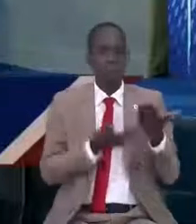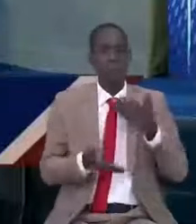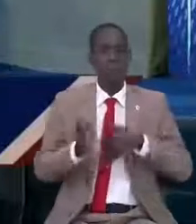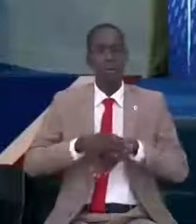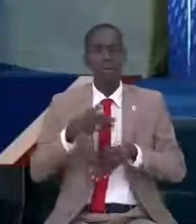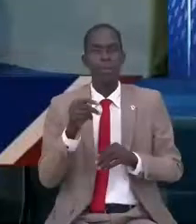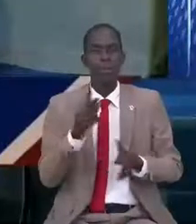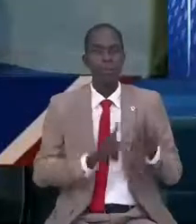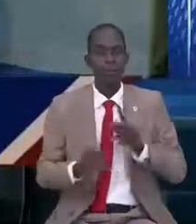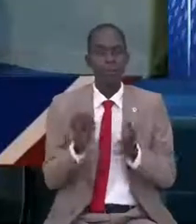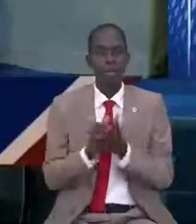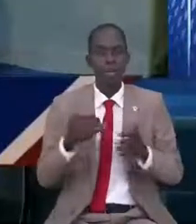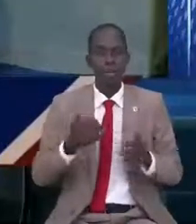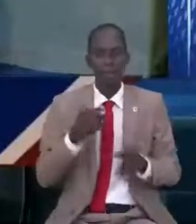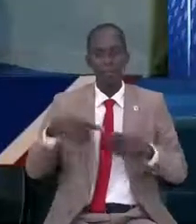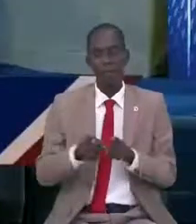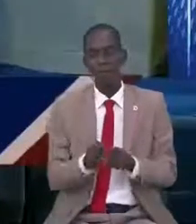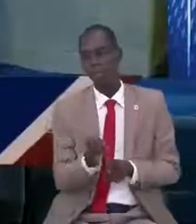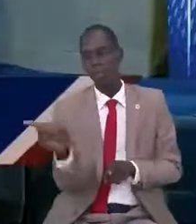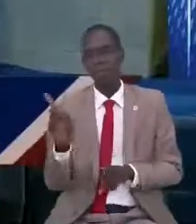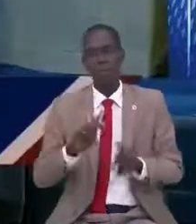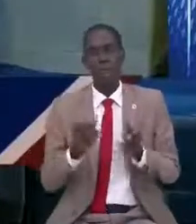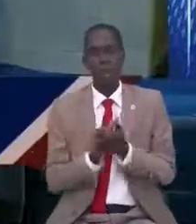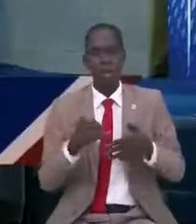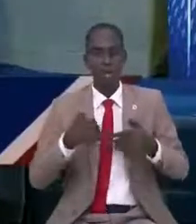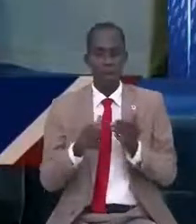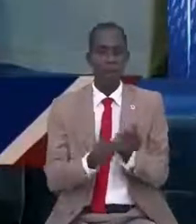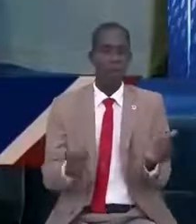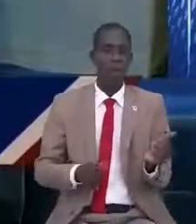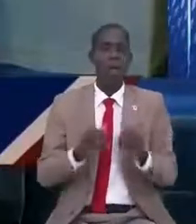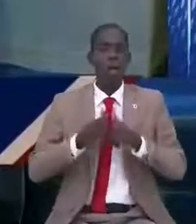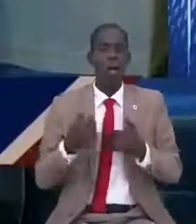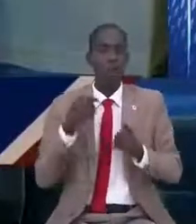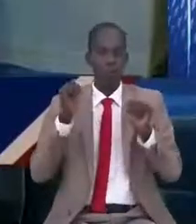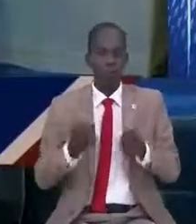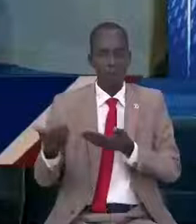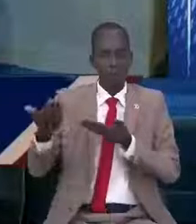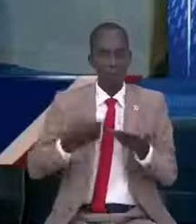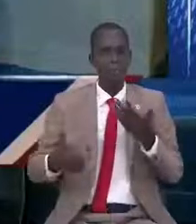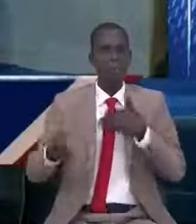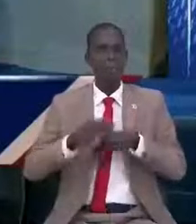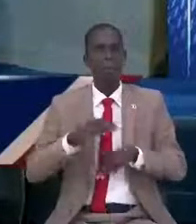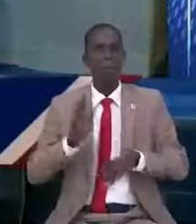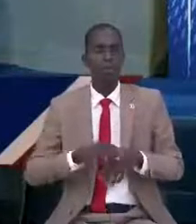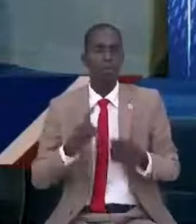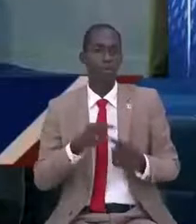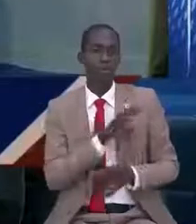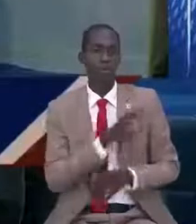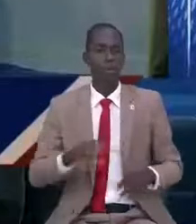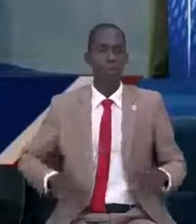resterons ceux qui sont retournés, ceux qui ont rétrogradé, comment nous devons les ramener à